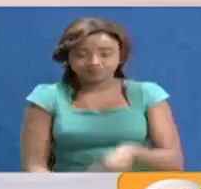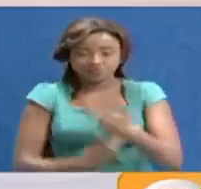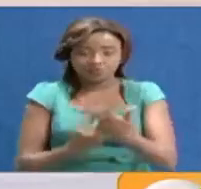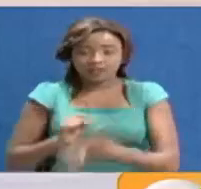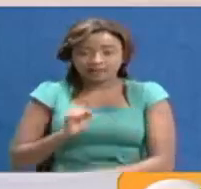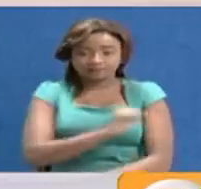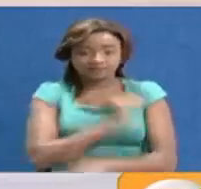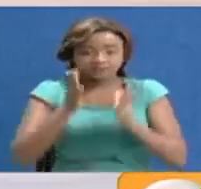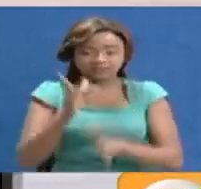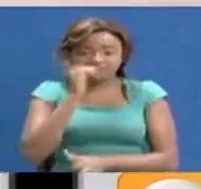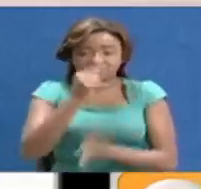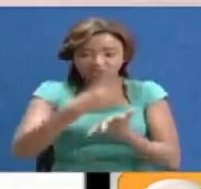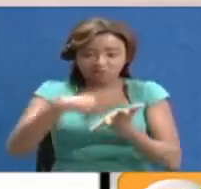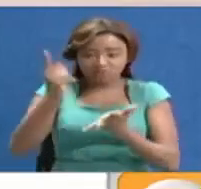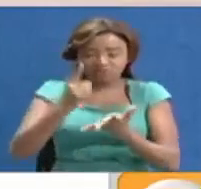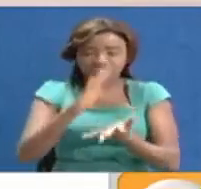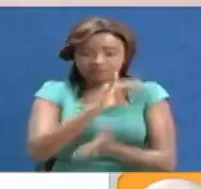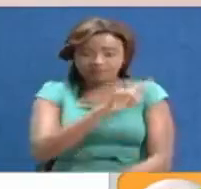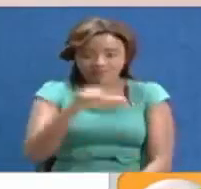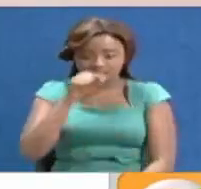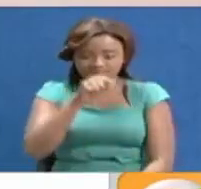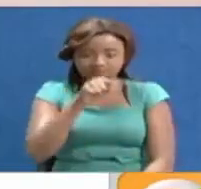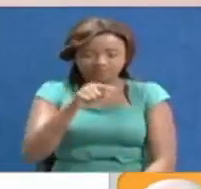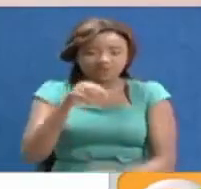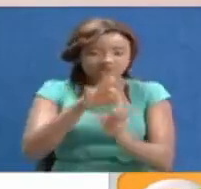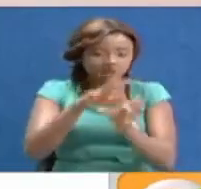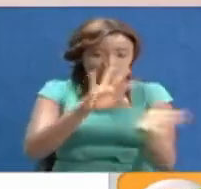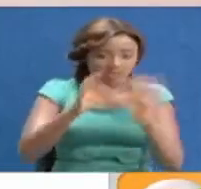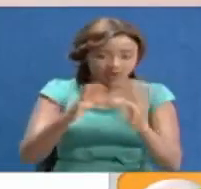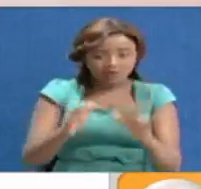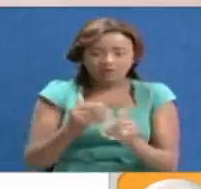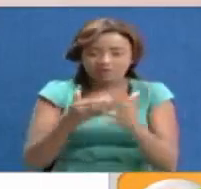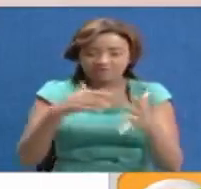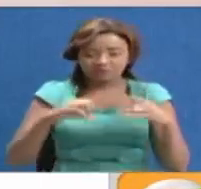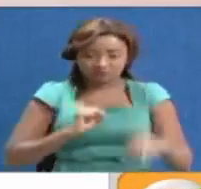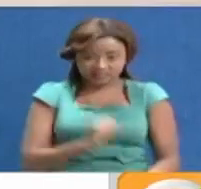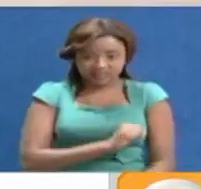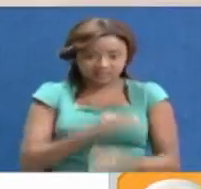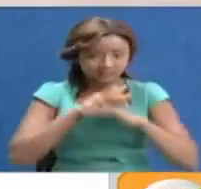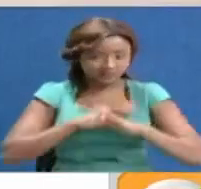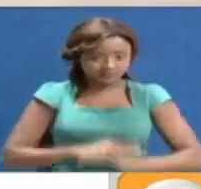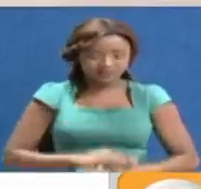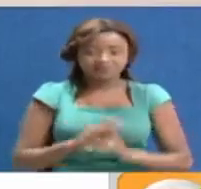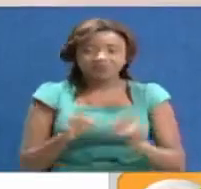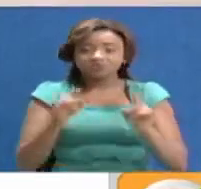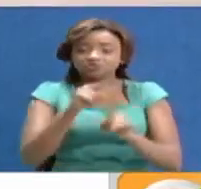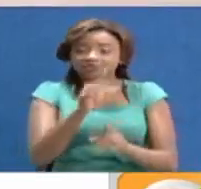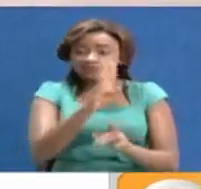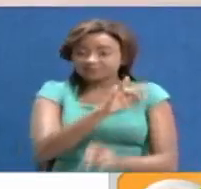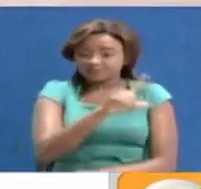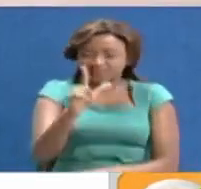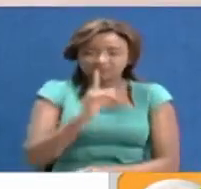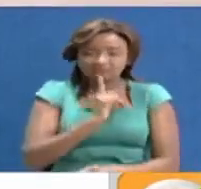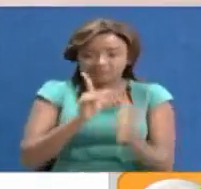Seneta wa maithinisha mswada wa majani chai kwenye kikao chamwisho kabla seneti kwenda likizoni. Mswada huo unaondoa mamlaka ya